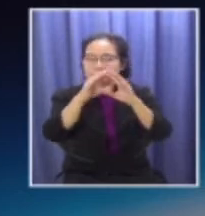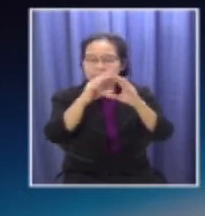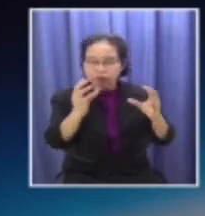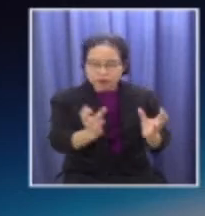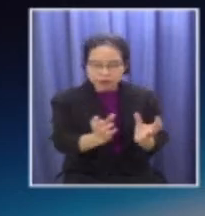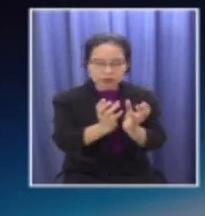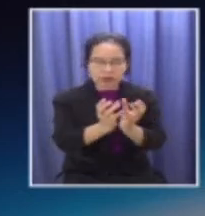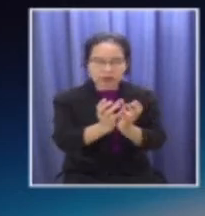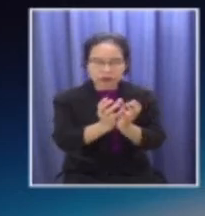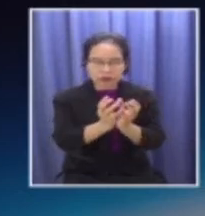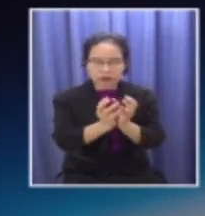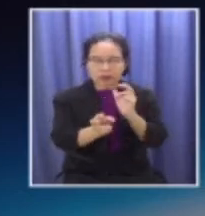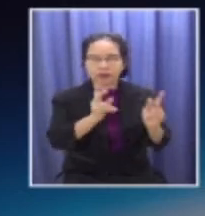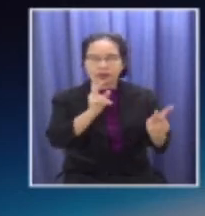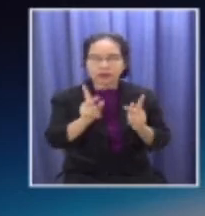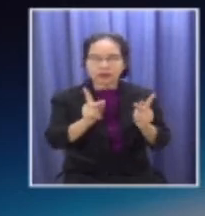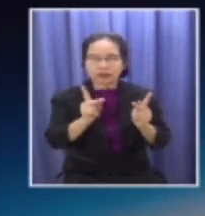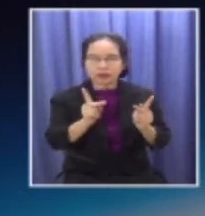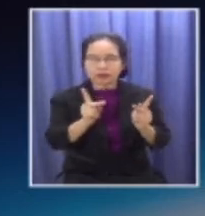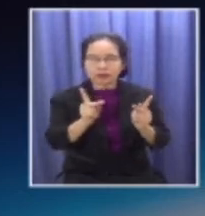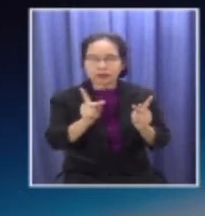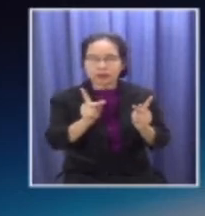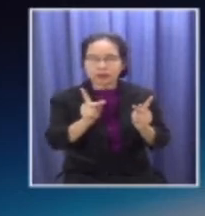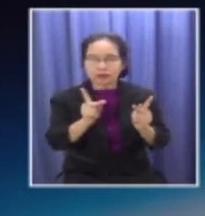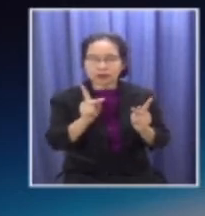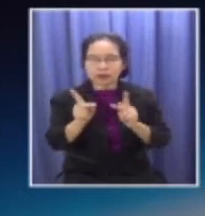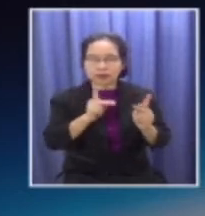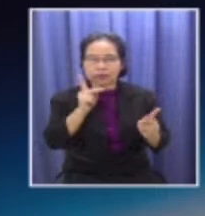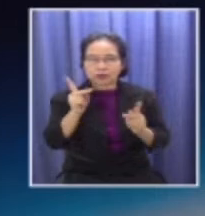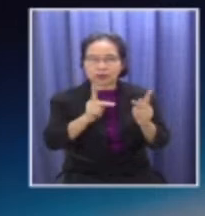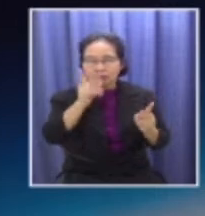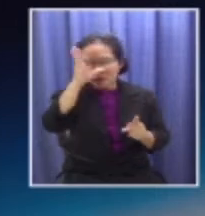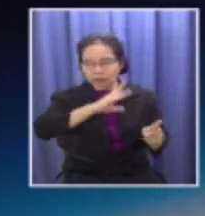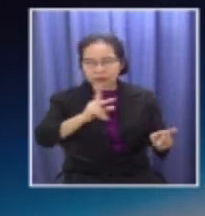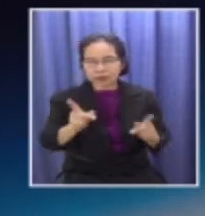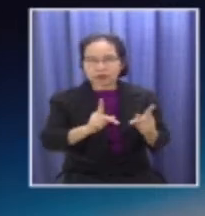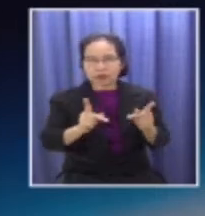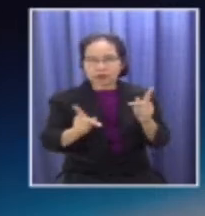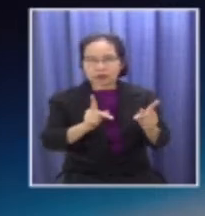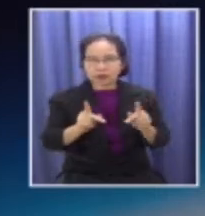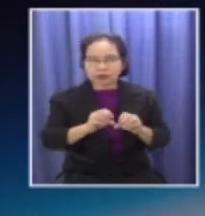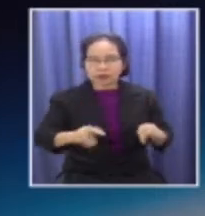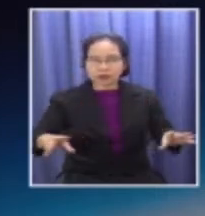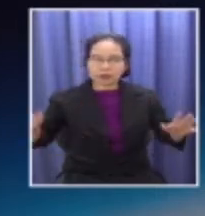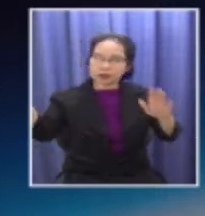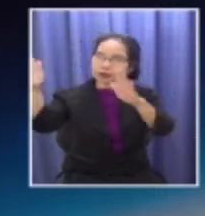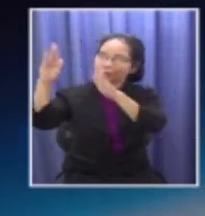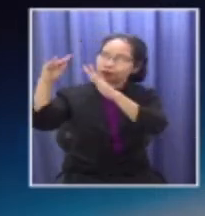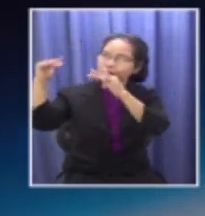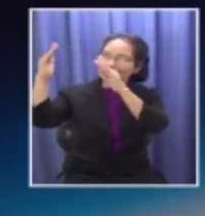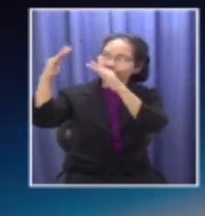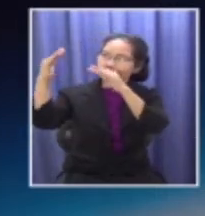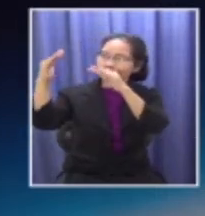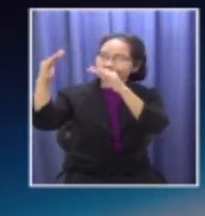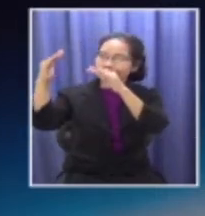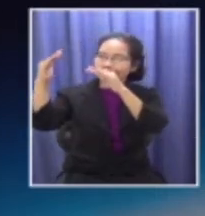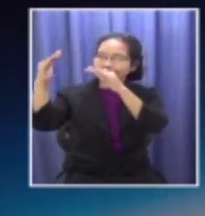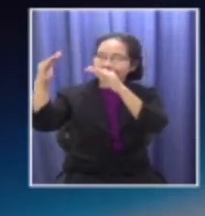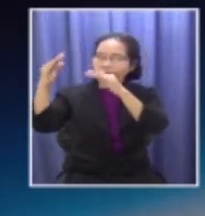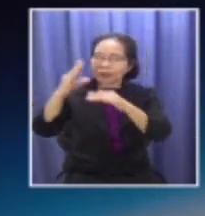nti obasa kasiem na eja ya ho